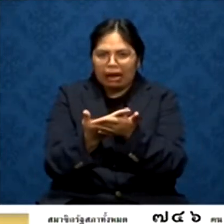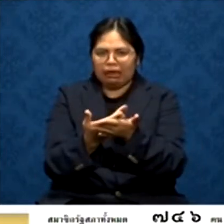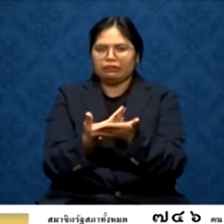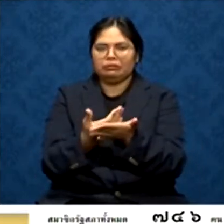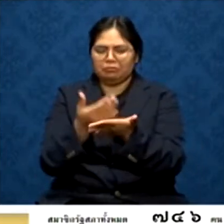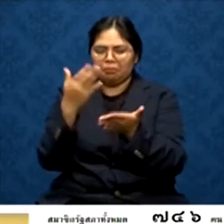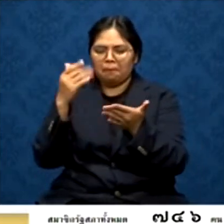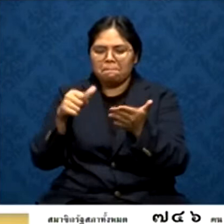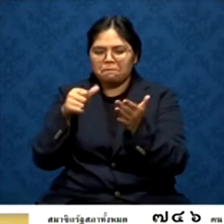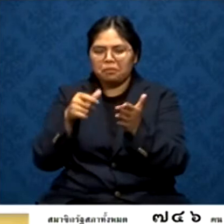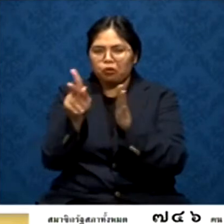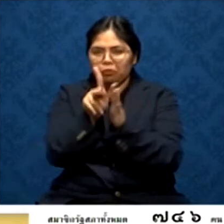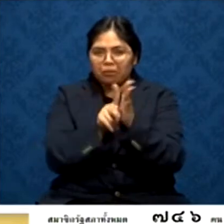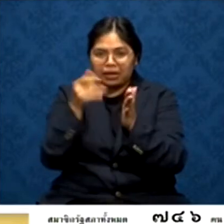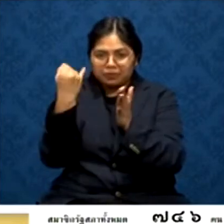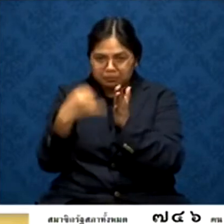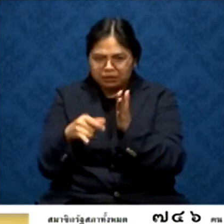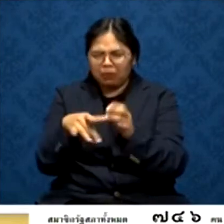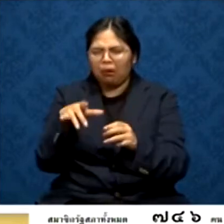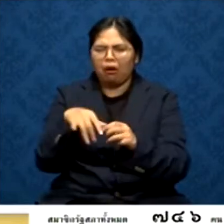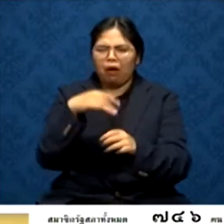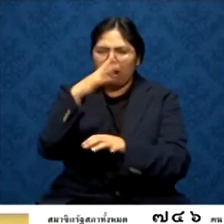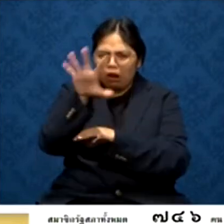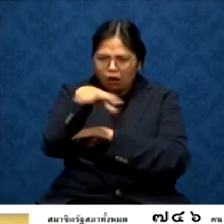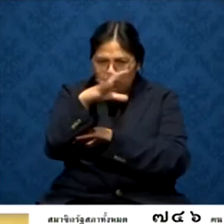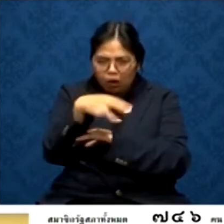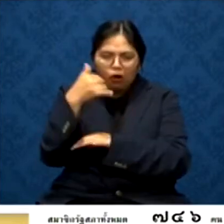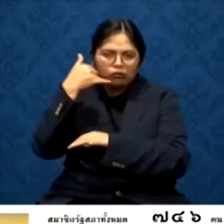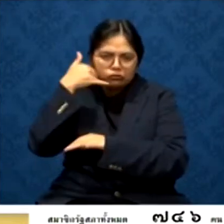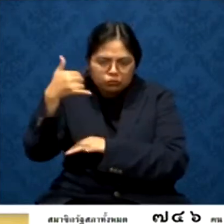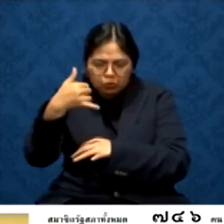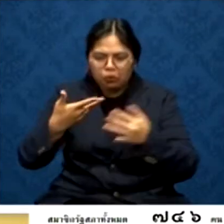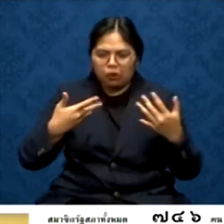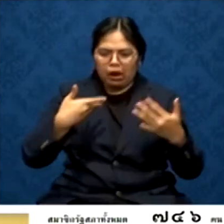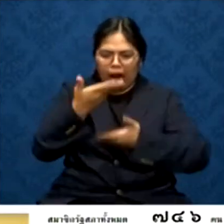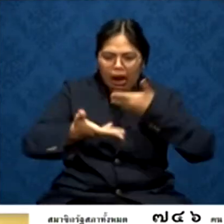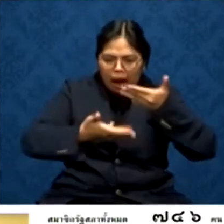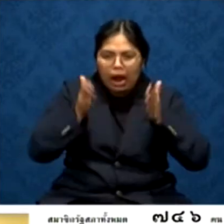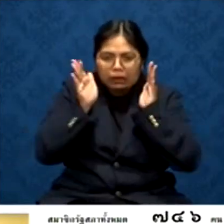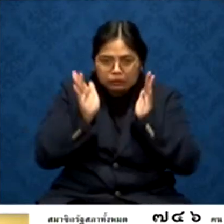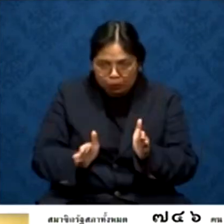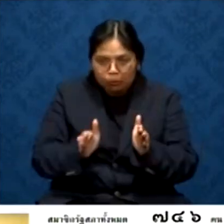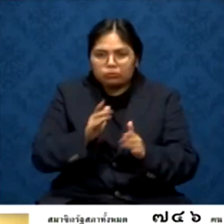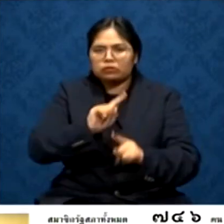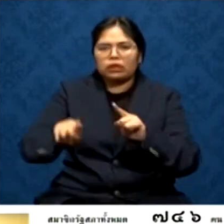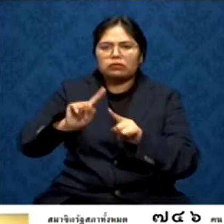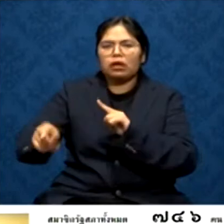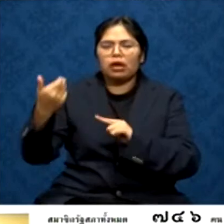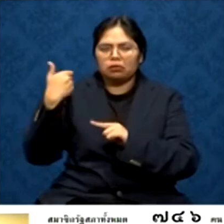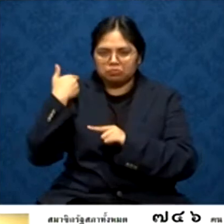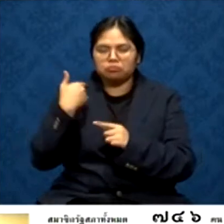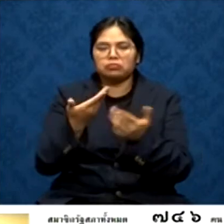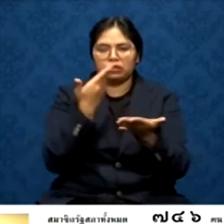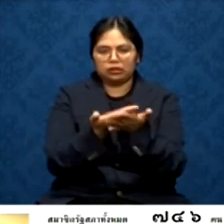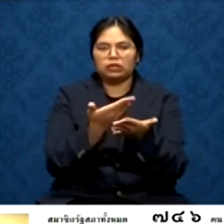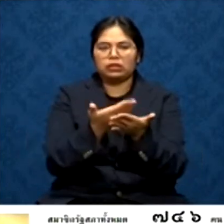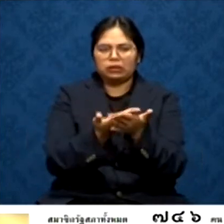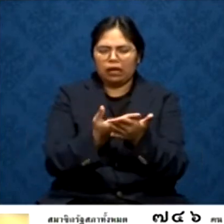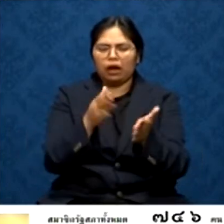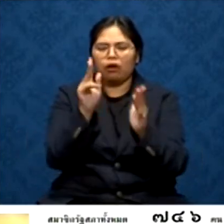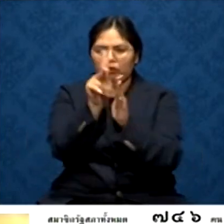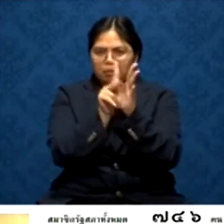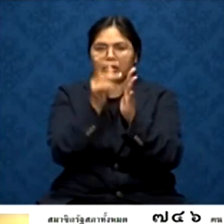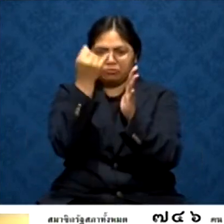างยังมีแก๊งคอลเซ็นเตอร์ค้ามนุษย์เงินจำนวนมากเหล่านี้คือเงินผิดกฎหม